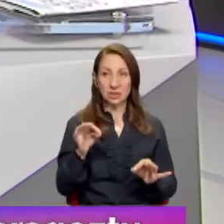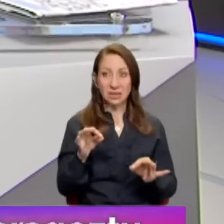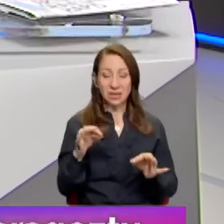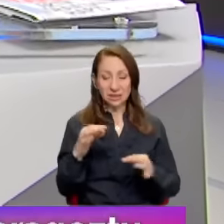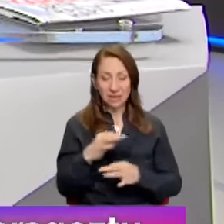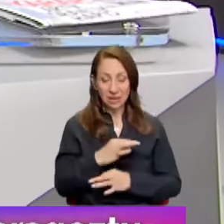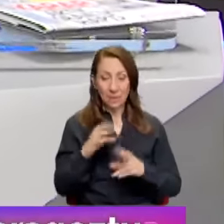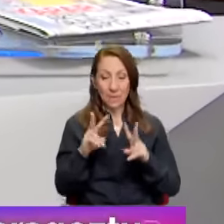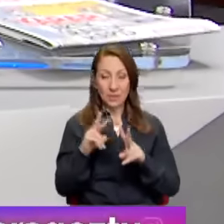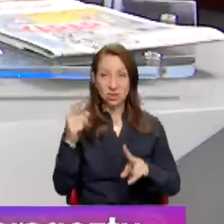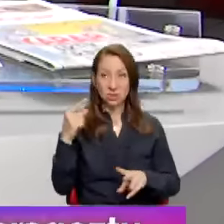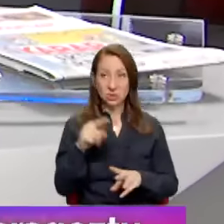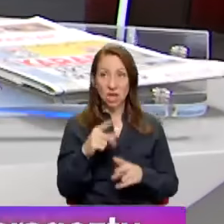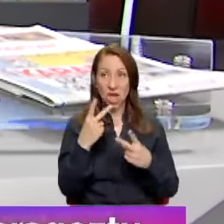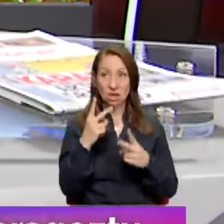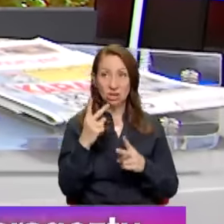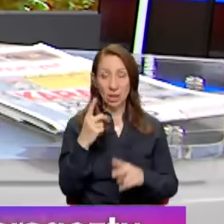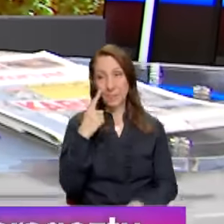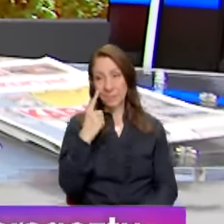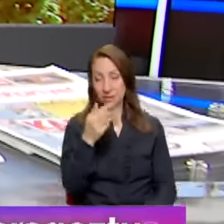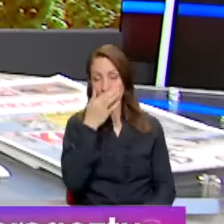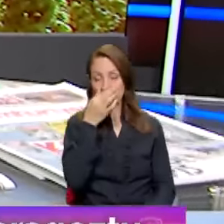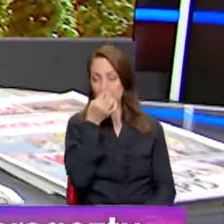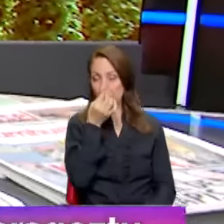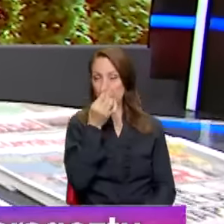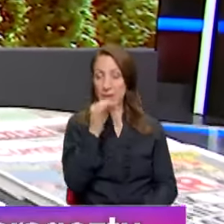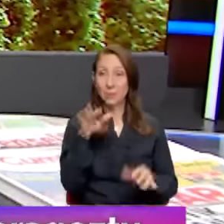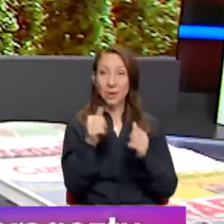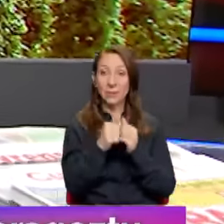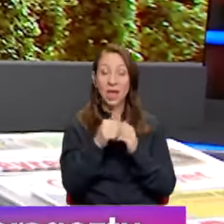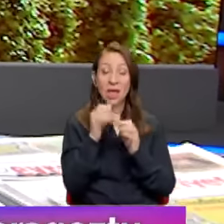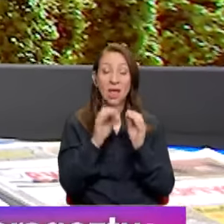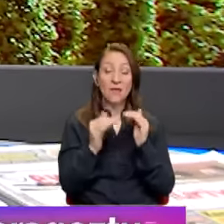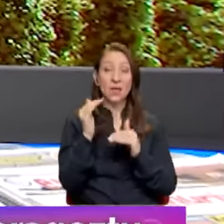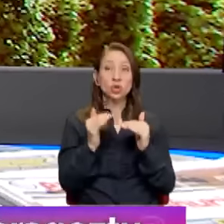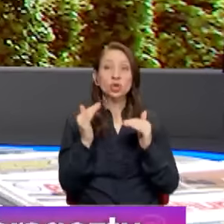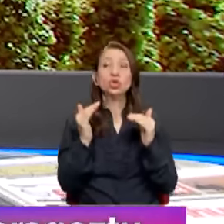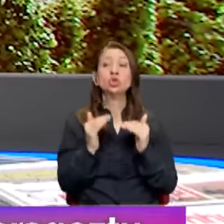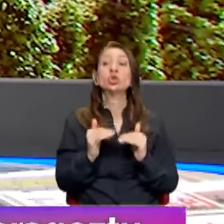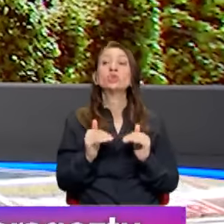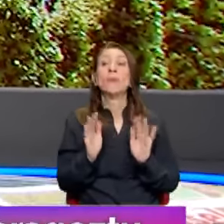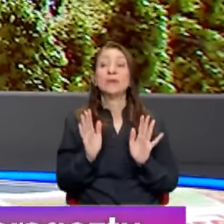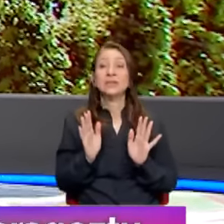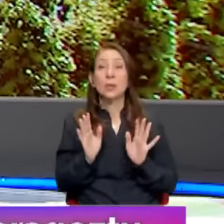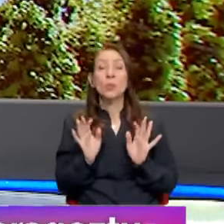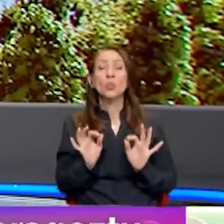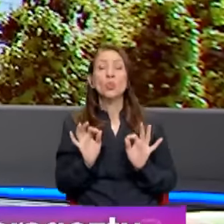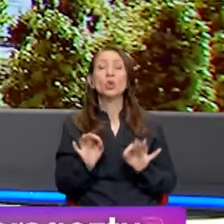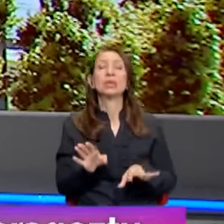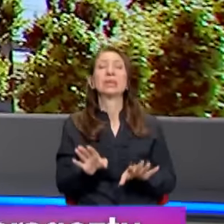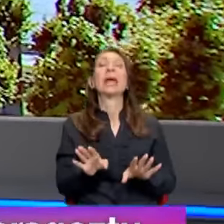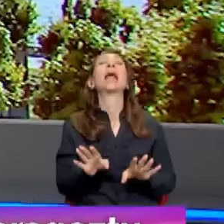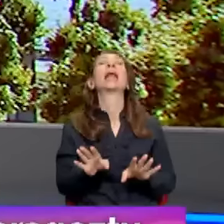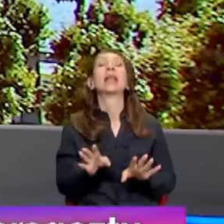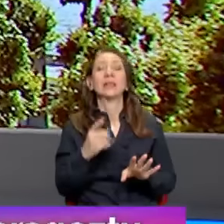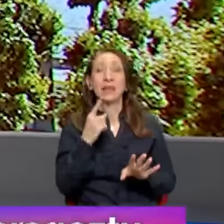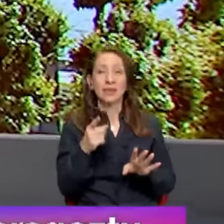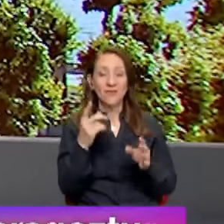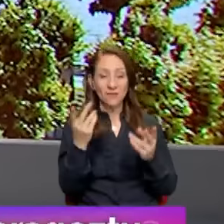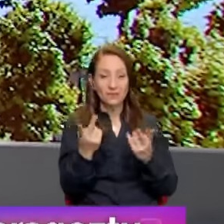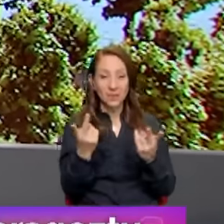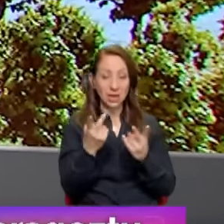sayın Mehmet Şimşek'in açıklamalarına bakacağız hep birlikte Enflasyonun düşmemesi mümkün değil dedi verdiği